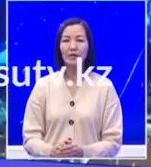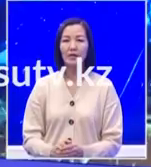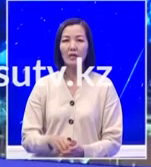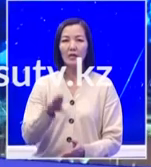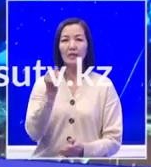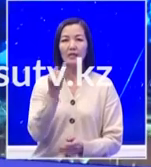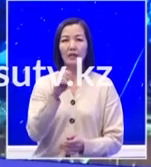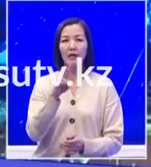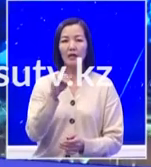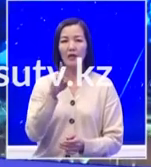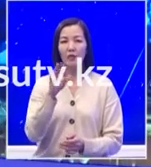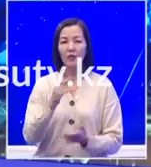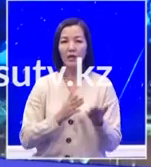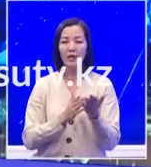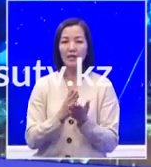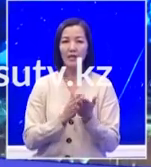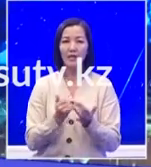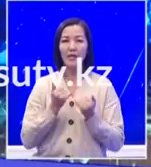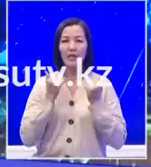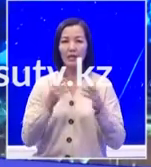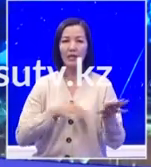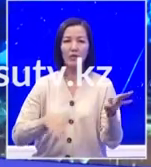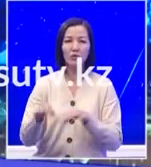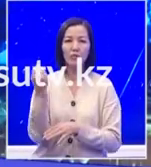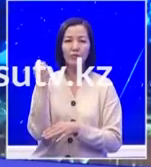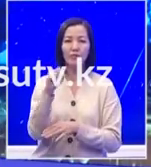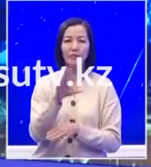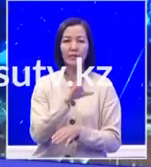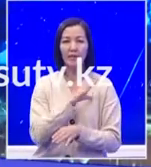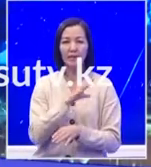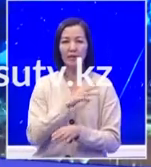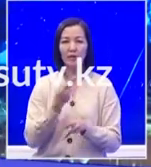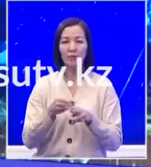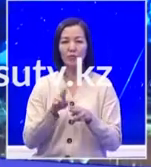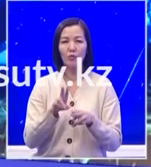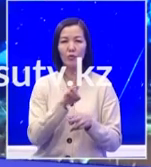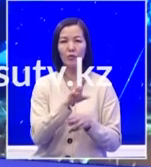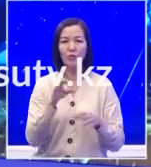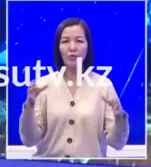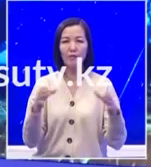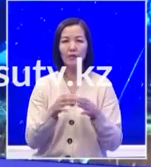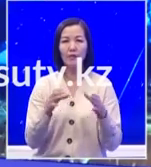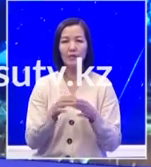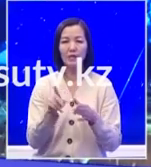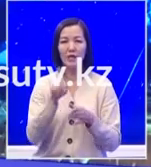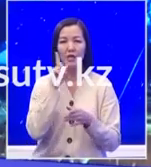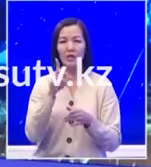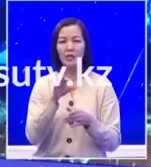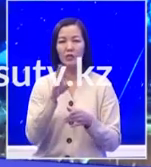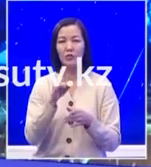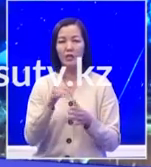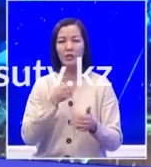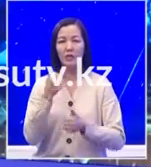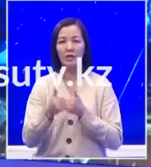Жетісулық Сайлаугүл Қилыбаева ардагерлерді ардақтайық жобасының жеңімпазы атанды. Бұл Нұр Отан партиясы жанындағы Жас Отан жастар қанаты ұйымдастырған